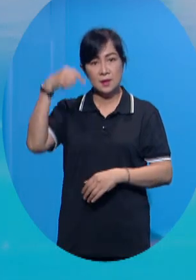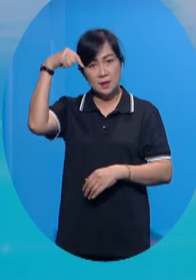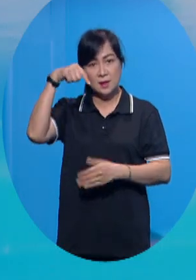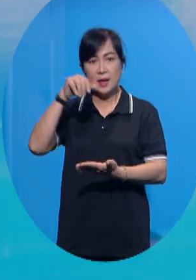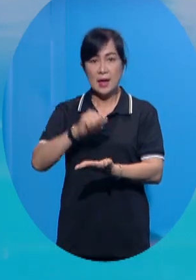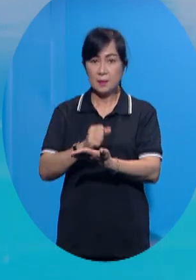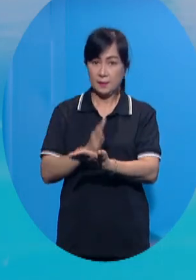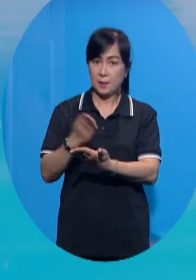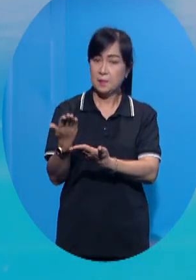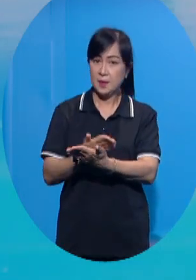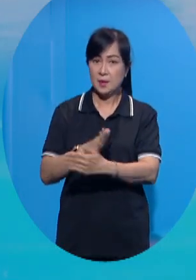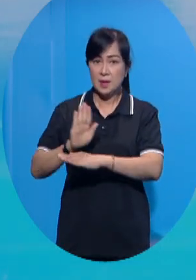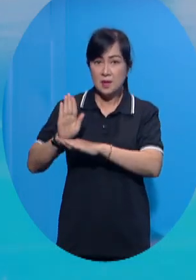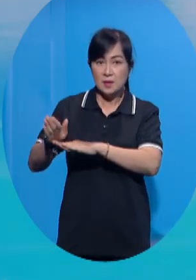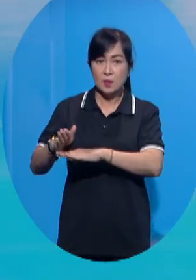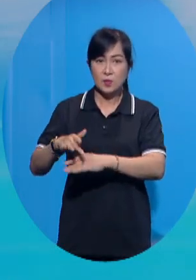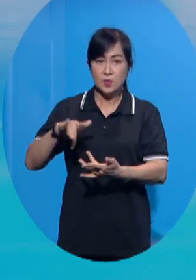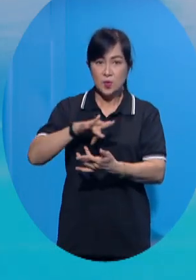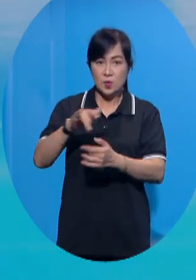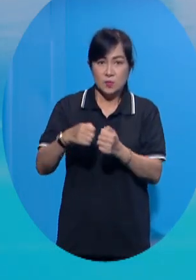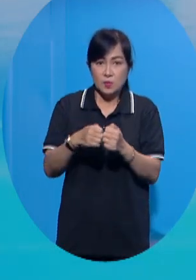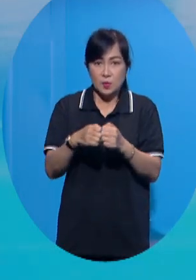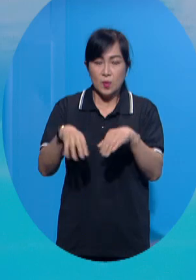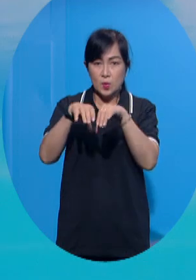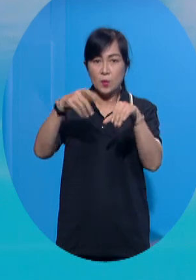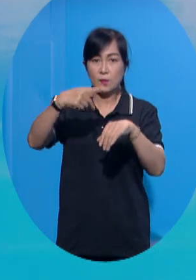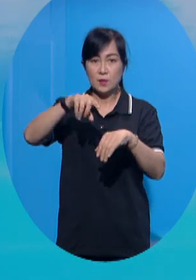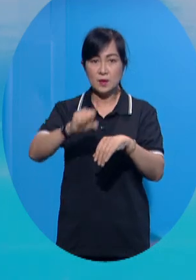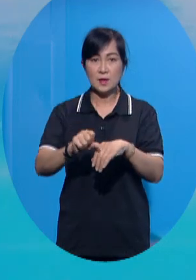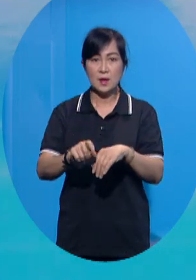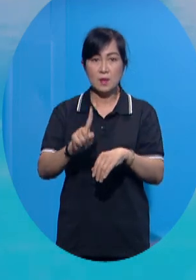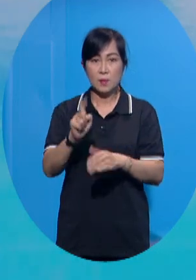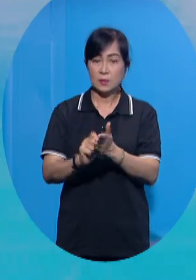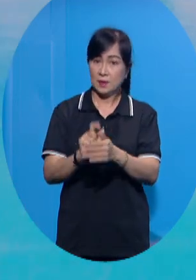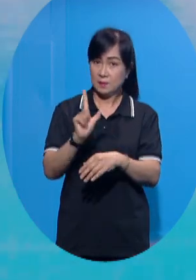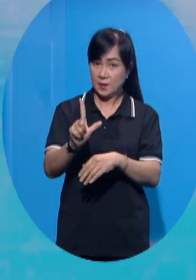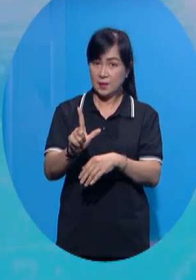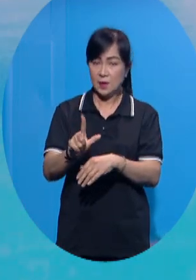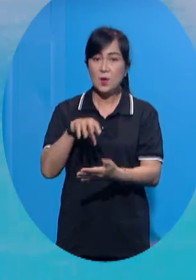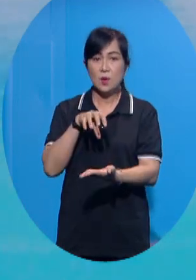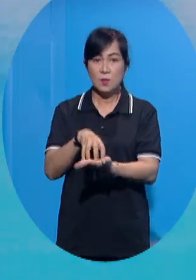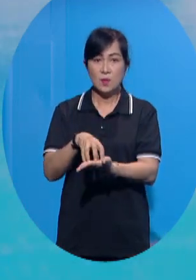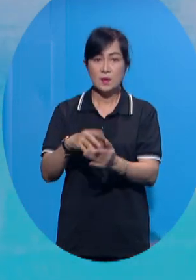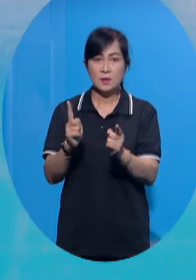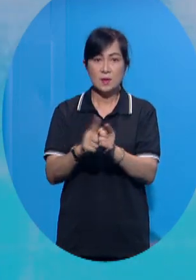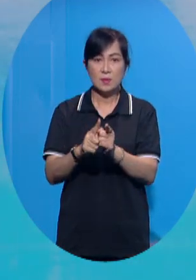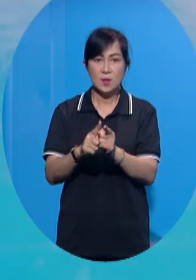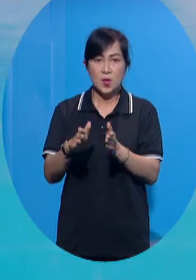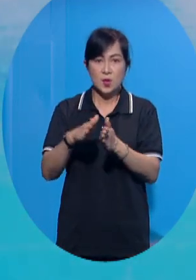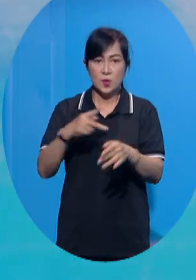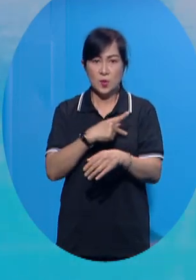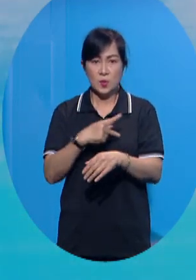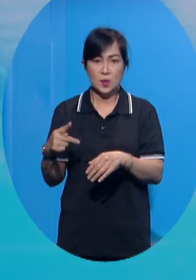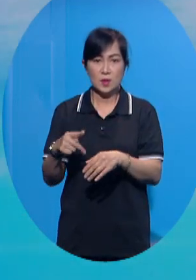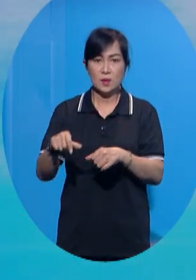Nhật Bản sẽ áp dụng các biện pháp mới để chống lại nạn du lịch quá mức trên núi Phú Sĩ. Từ ngày 1 tháng 7, hiện khu vực này đang đối mặt với việc ngày càng nhiều